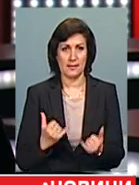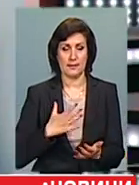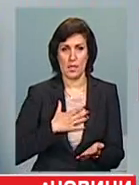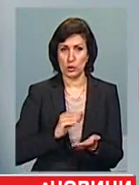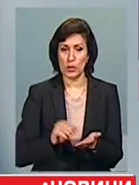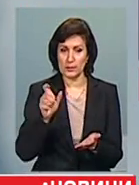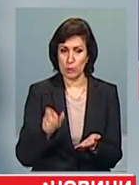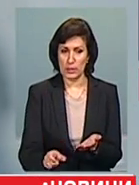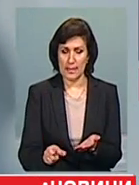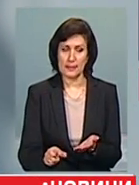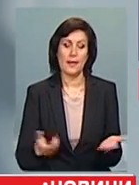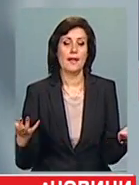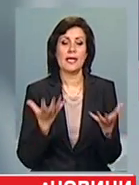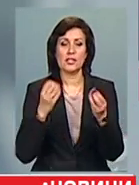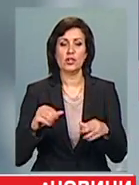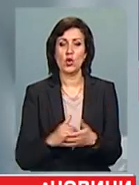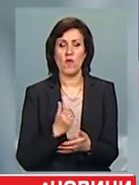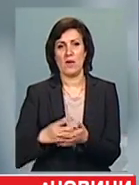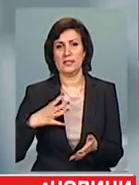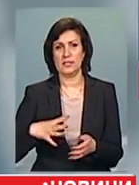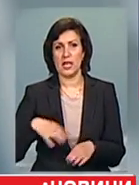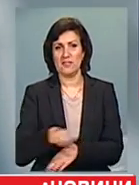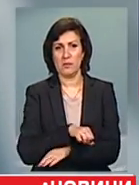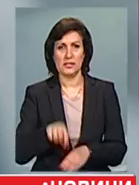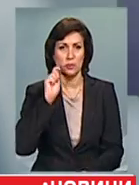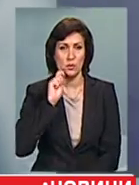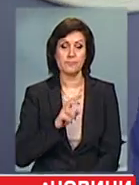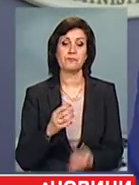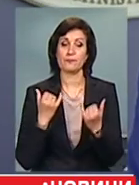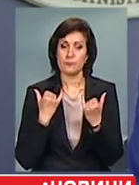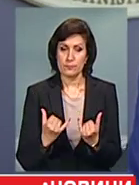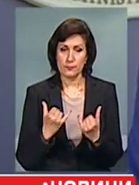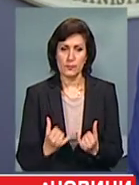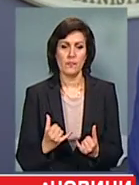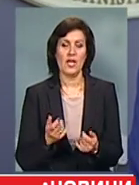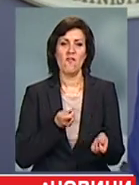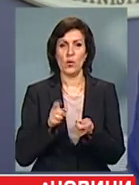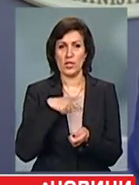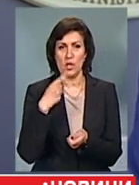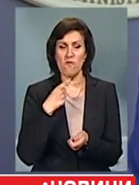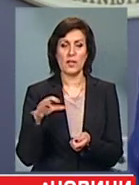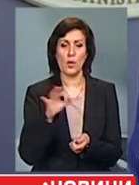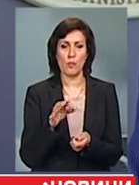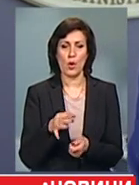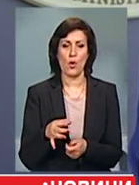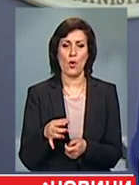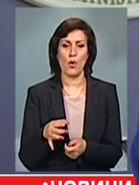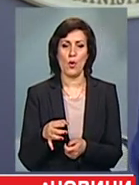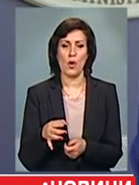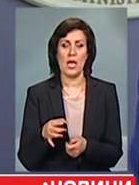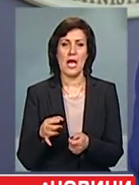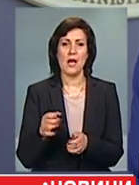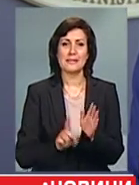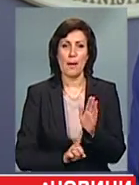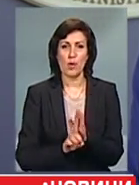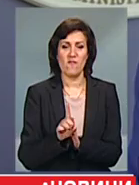Ксенія Середа. Які ще новації чекають на митницю, Ксенія? Дійсно, сьогодні на уряді говорили про власне